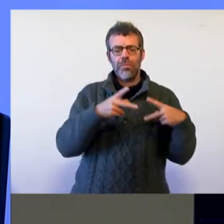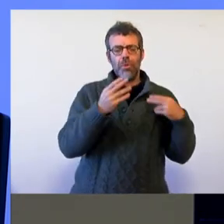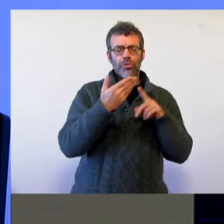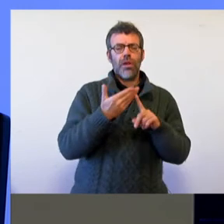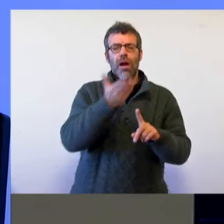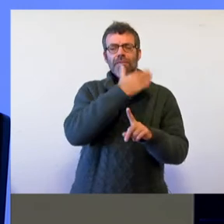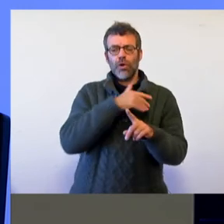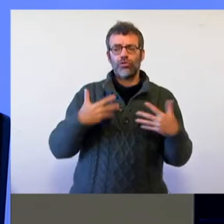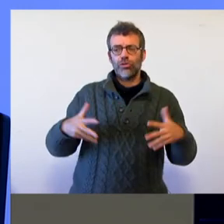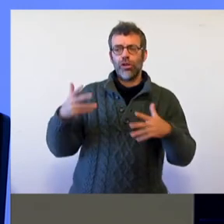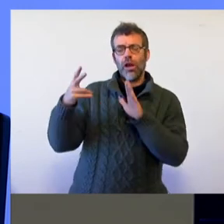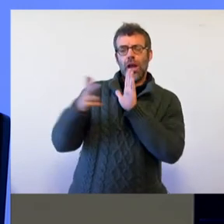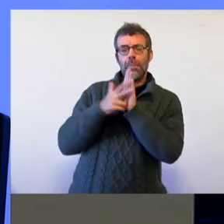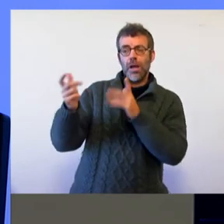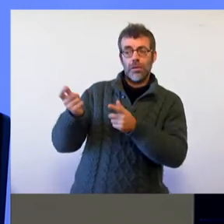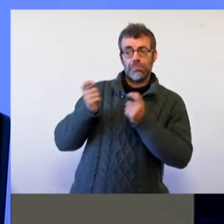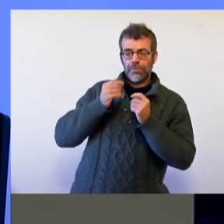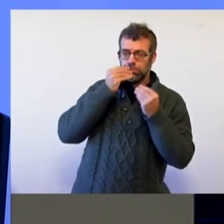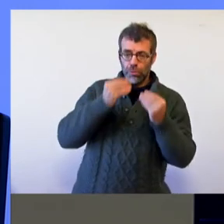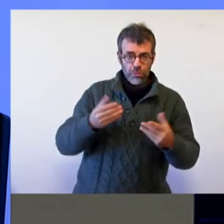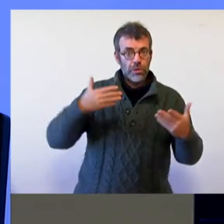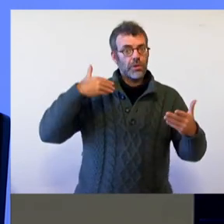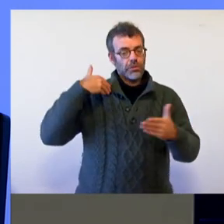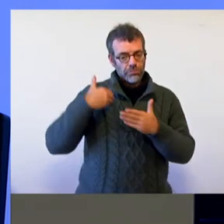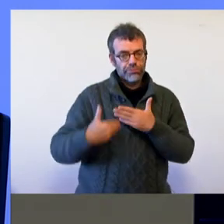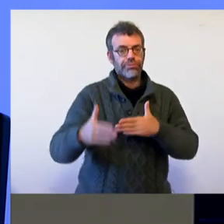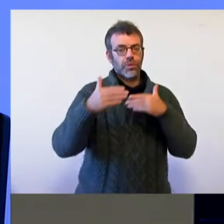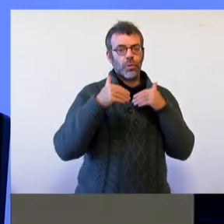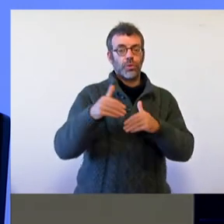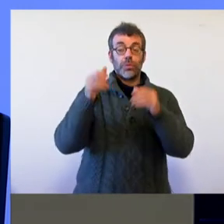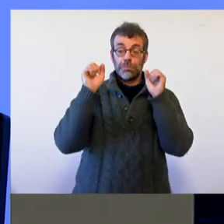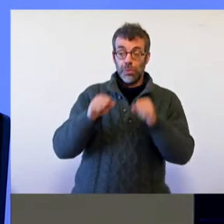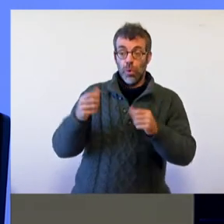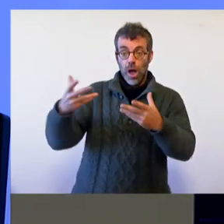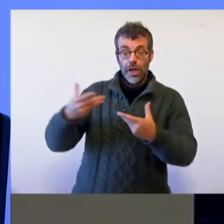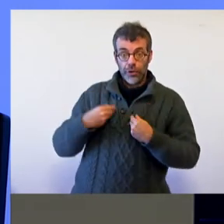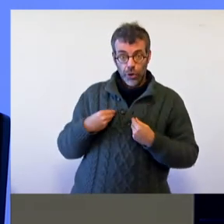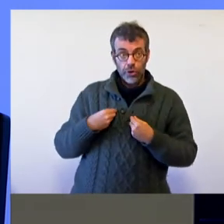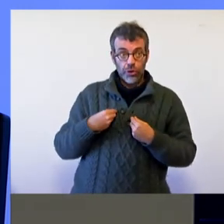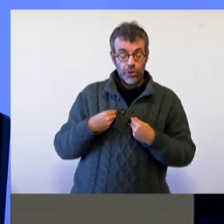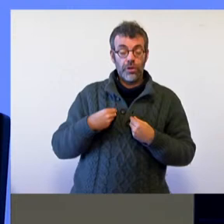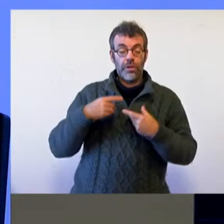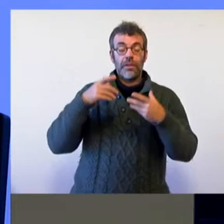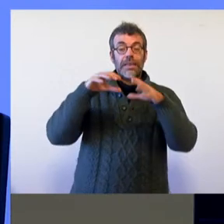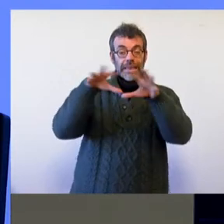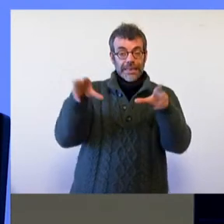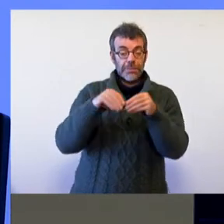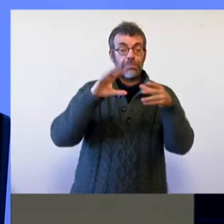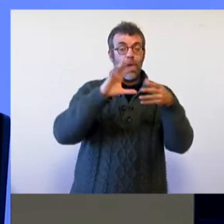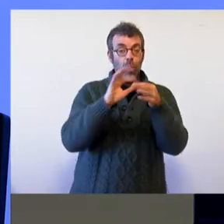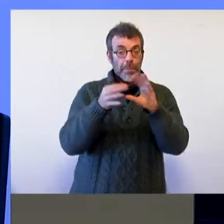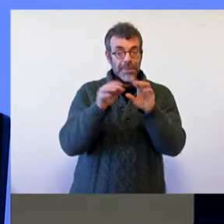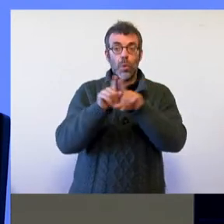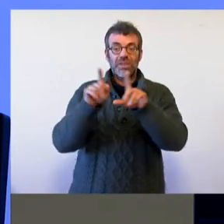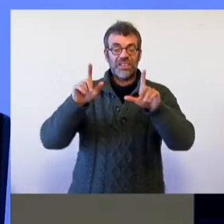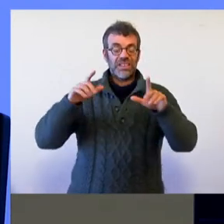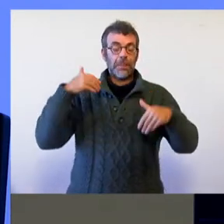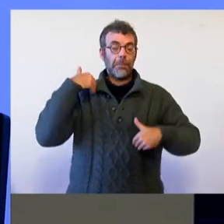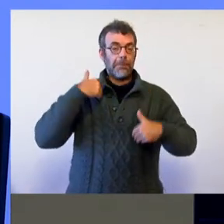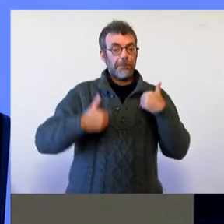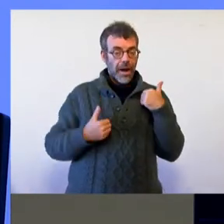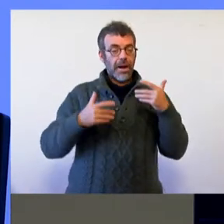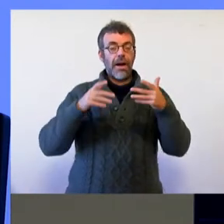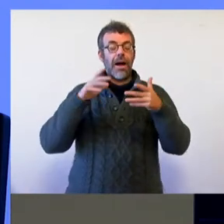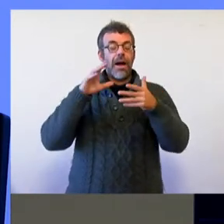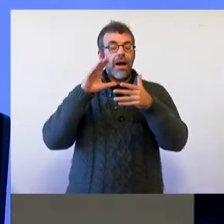nous pouvons accueillir des délégations olympiques et paralympiques, je le précise, c'est important, dans le cadre des